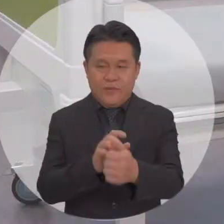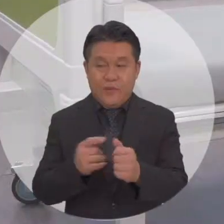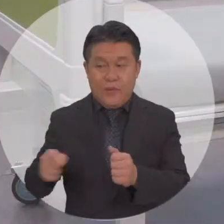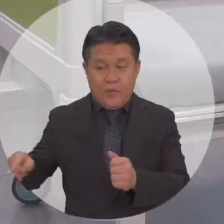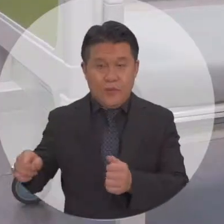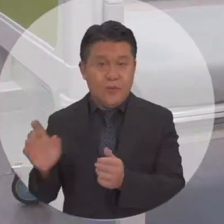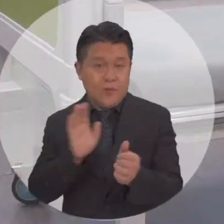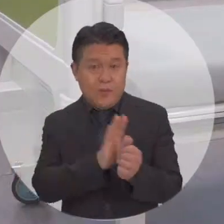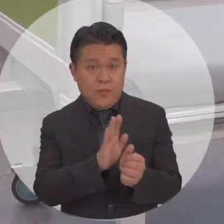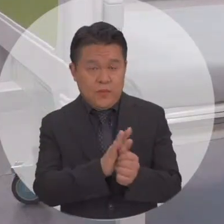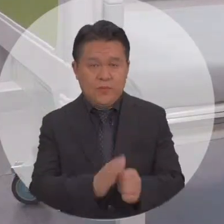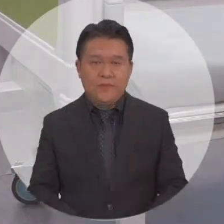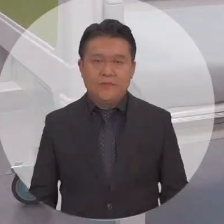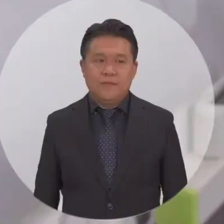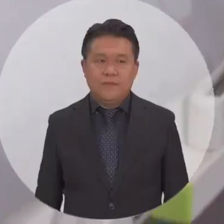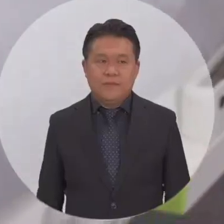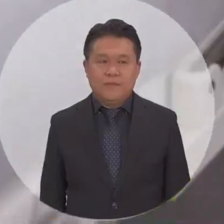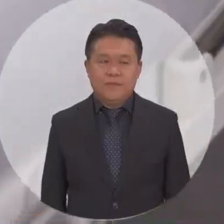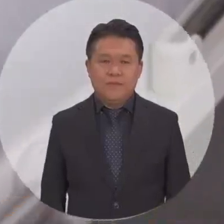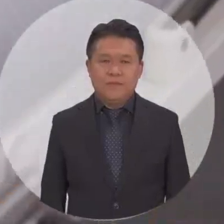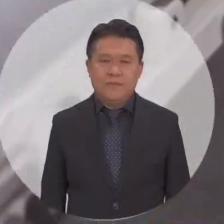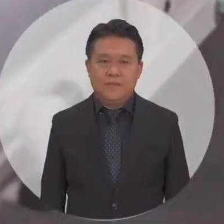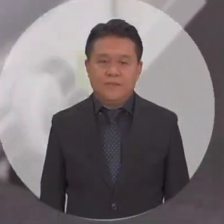옆에서 돕는 경우입니다.